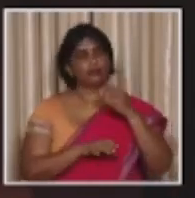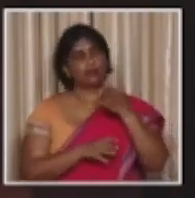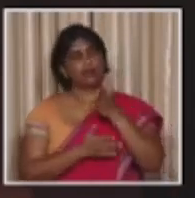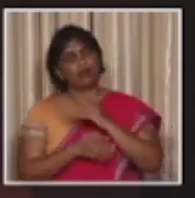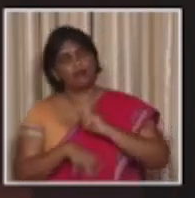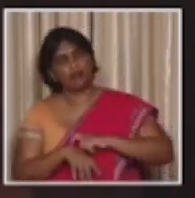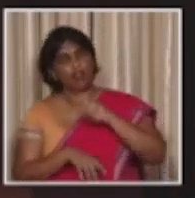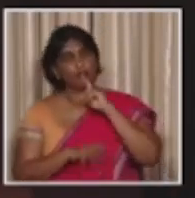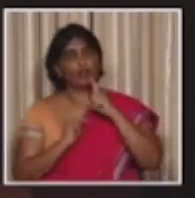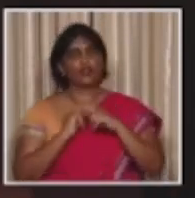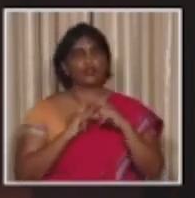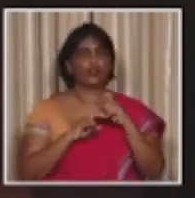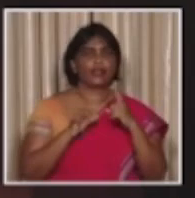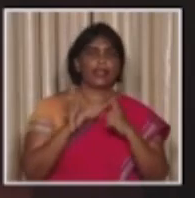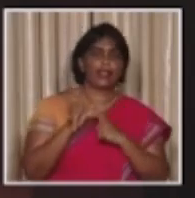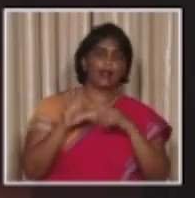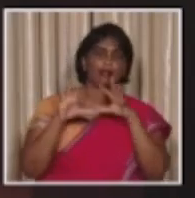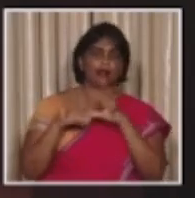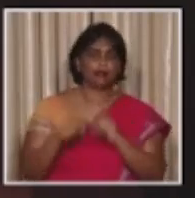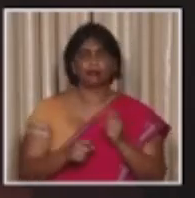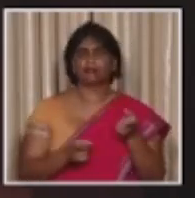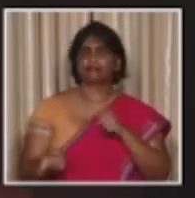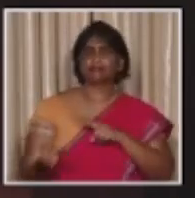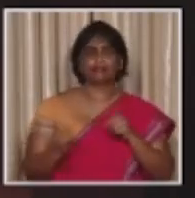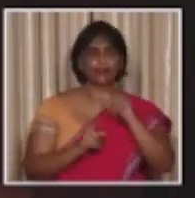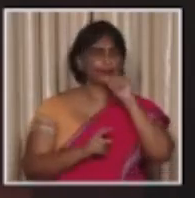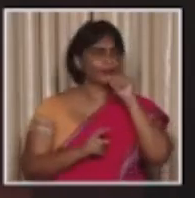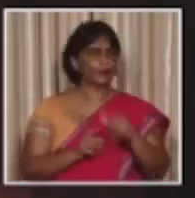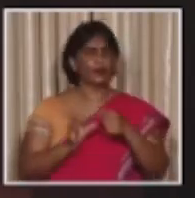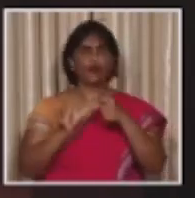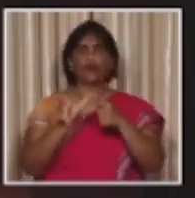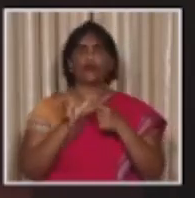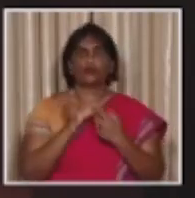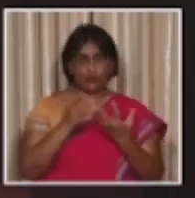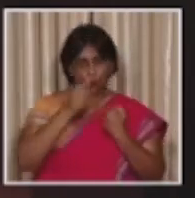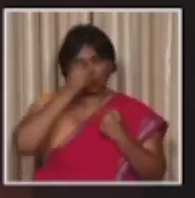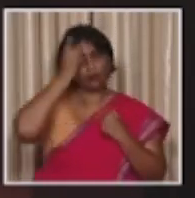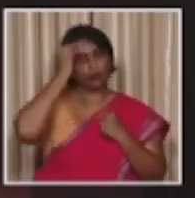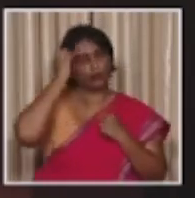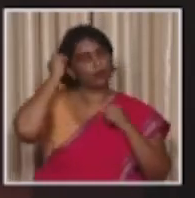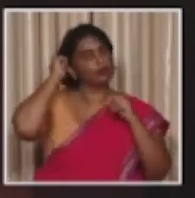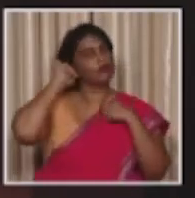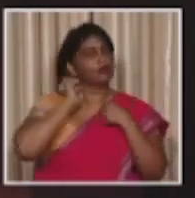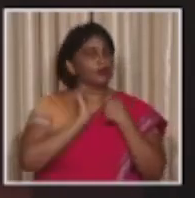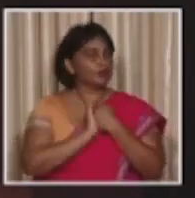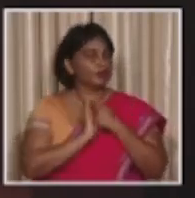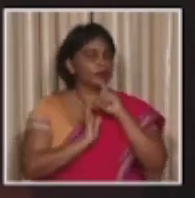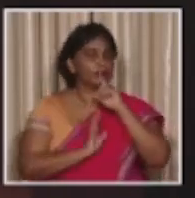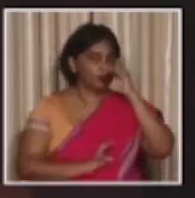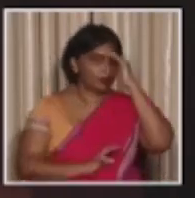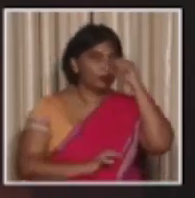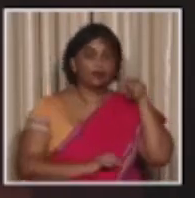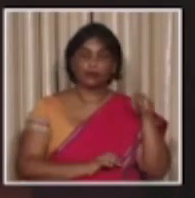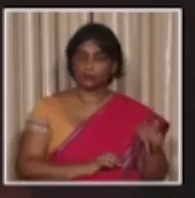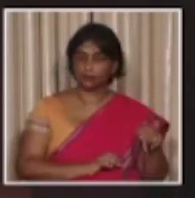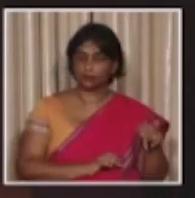ඉඩම UDA එකට අයිතිය කියලා ඒක පිළිබඳ නිශ්චිත පිළිතුරක් අවශ්‍යයි ගරු කතානායකතුමනි දැන් මේ